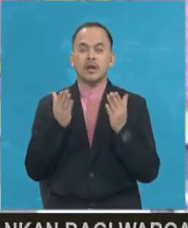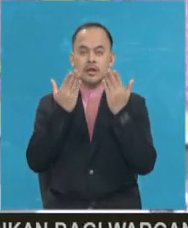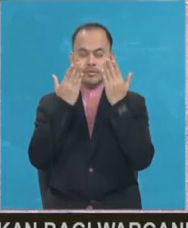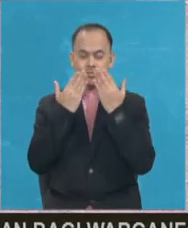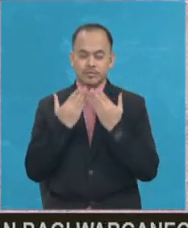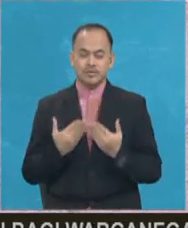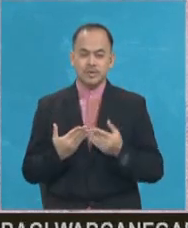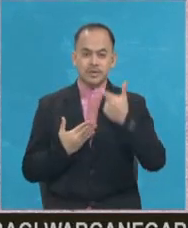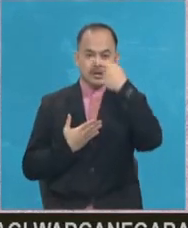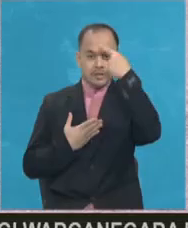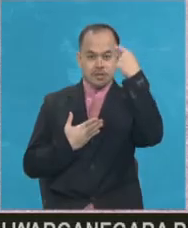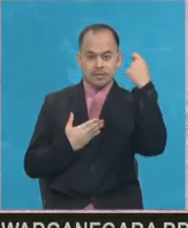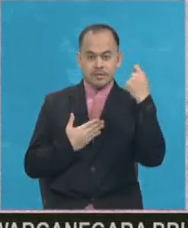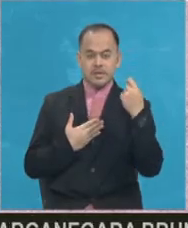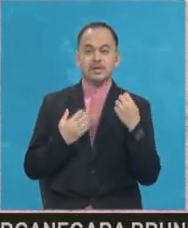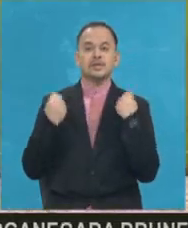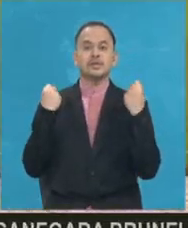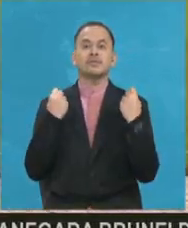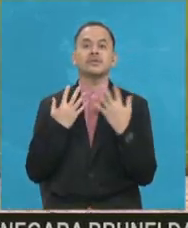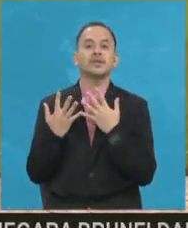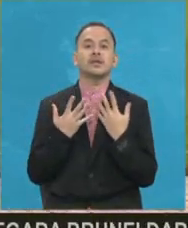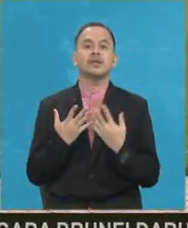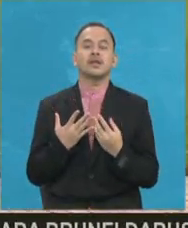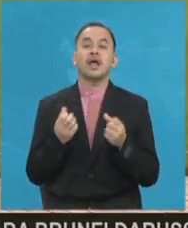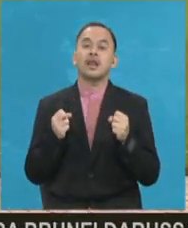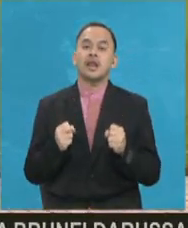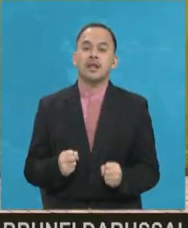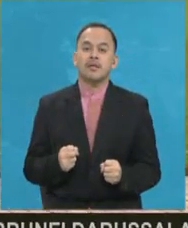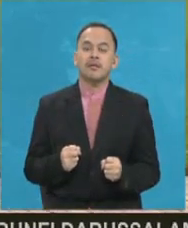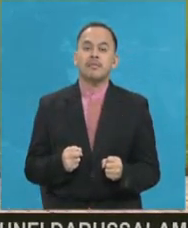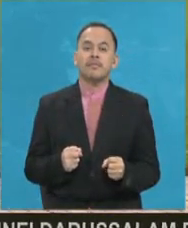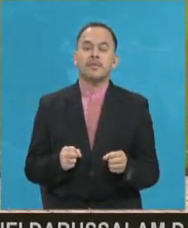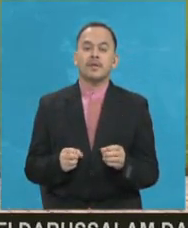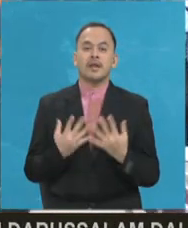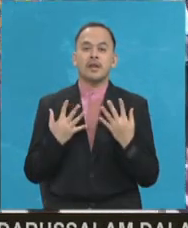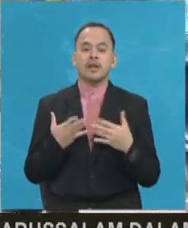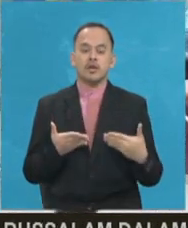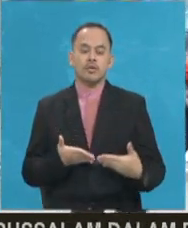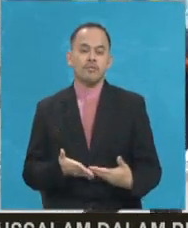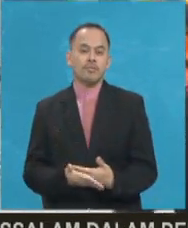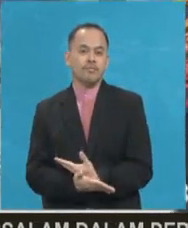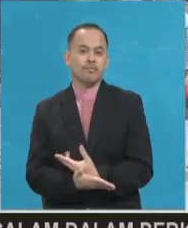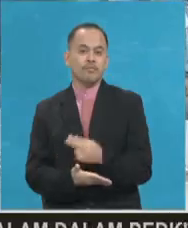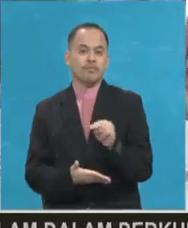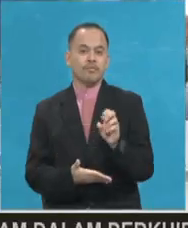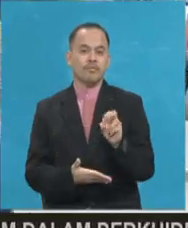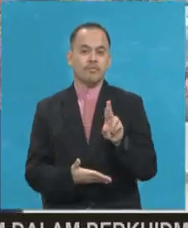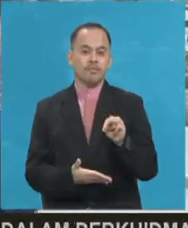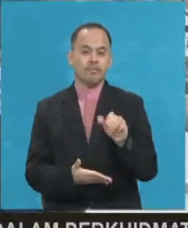syukur karena sambutan hari keputeraan pada tahun ini dapat disambut dalam norma baharu